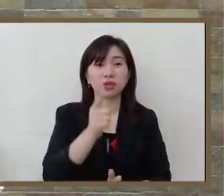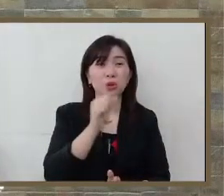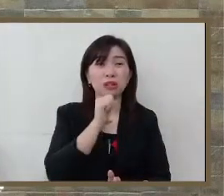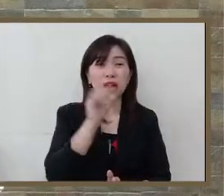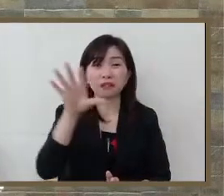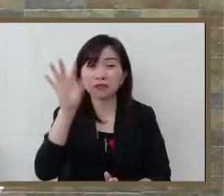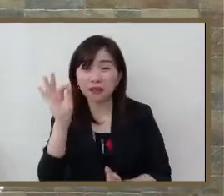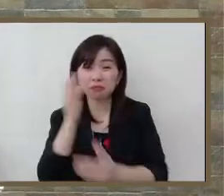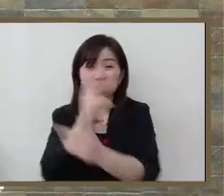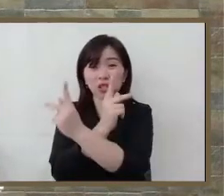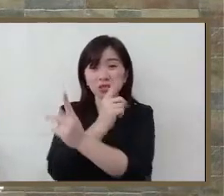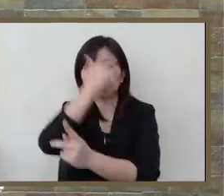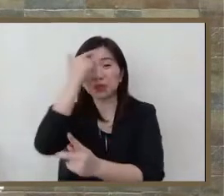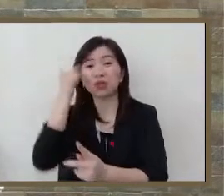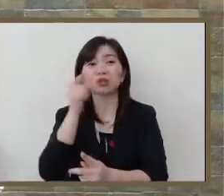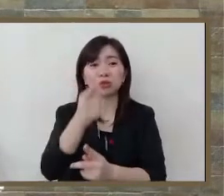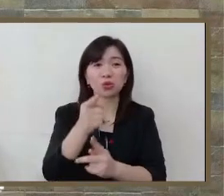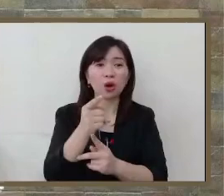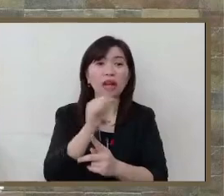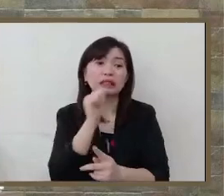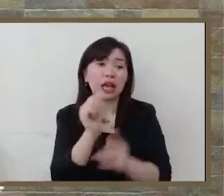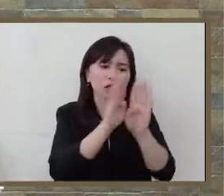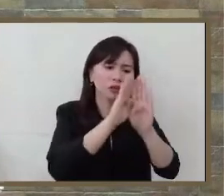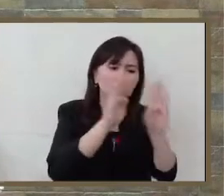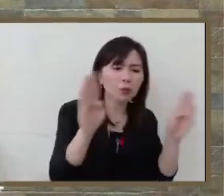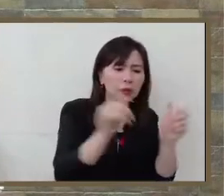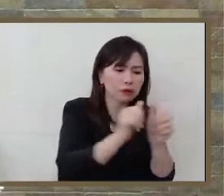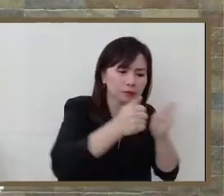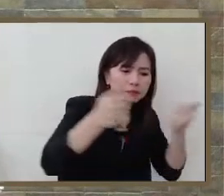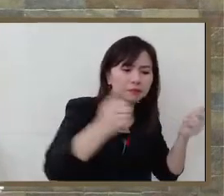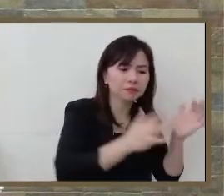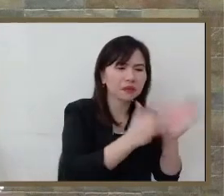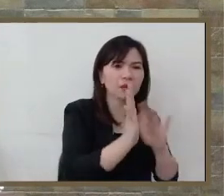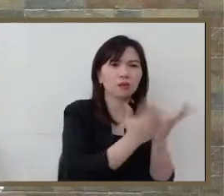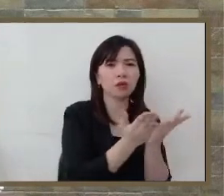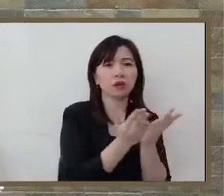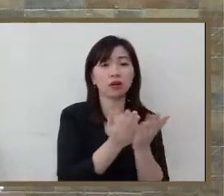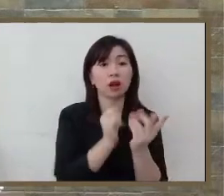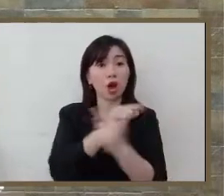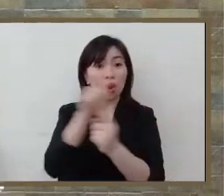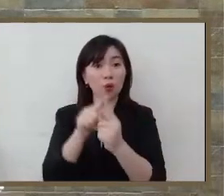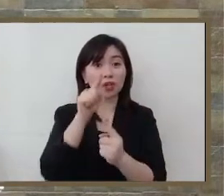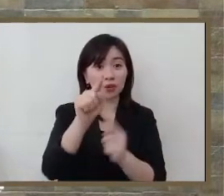Kailan mo binubuksan yan? Kapag ikaw na yung naka-assign sa area yun na magbasa ng Bible.